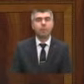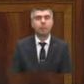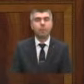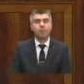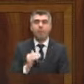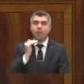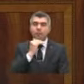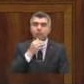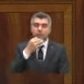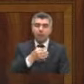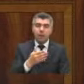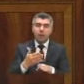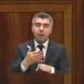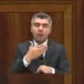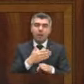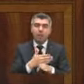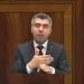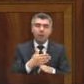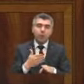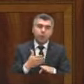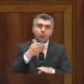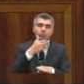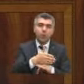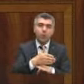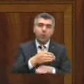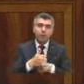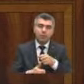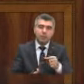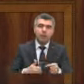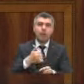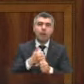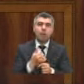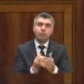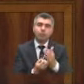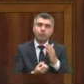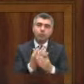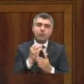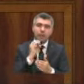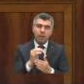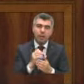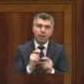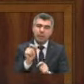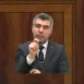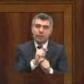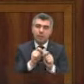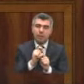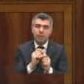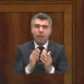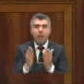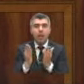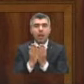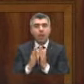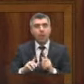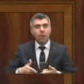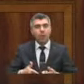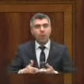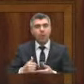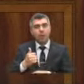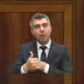المستعجل قبل موعد الدخول المدرسي المقبل، وتأهيل المؤسسات المتبقية خلال